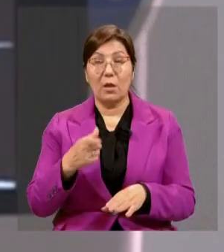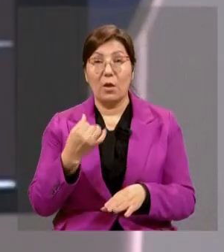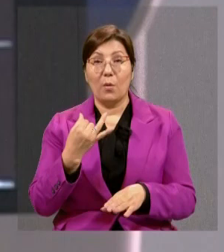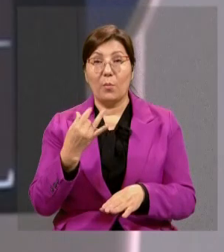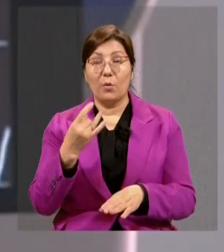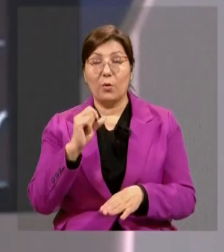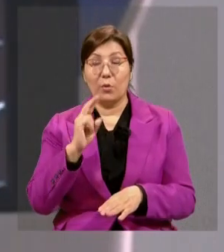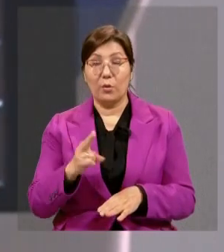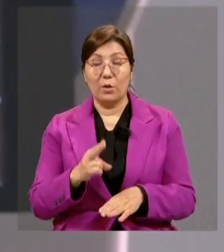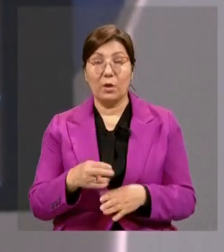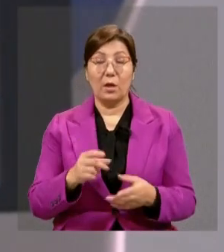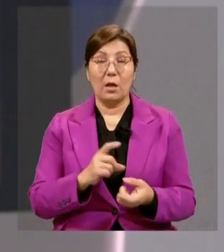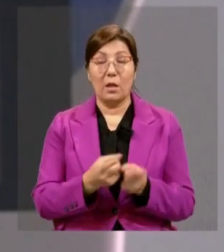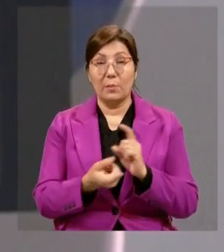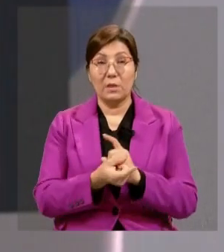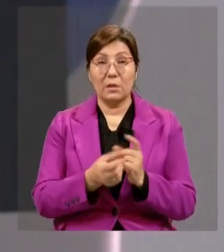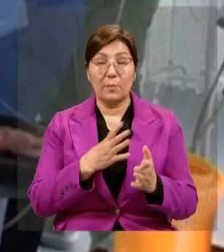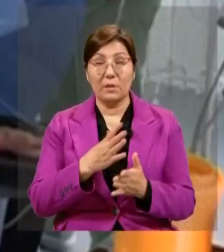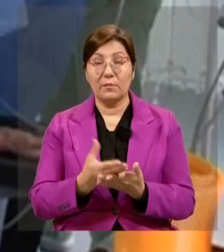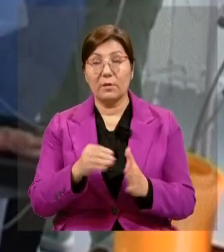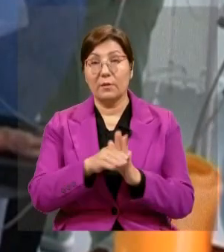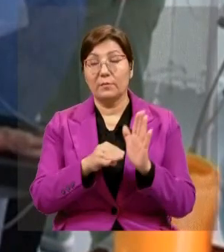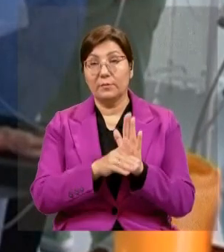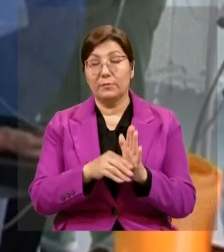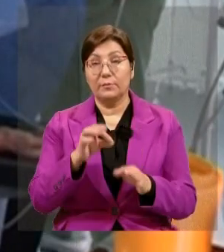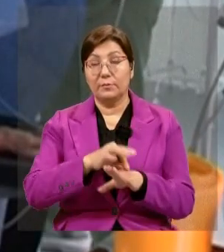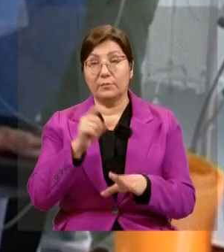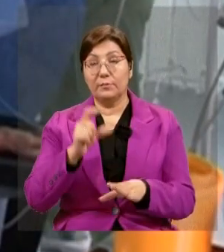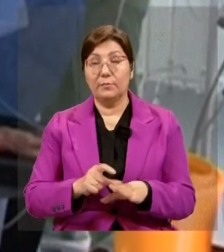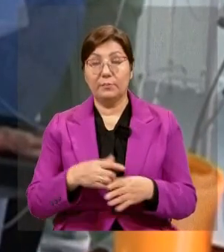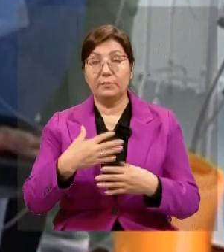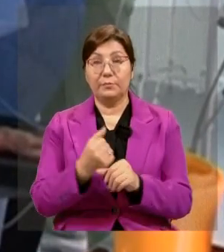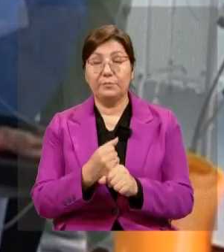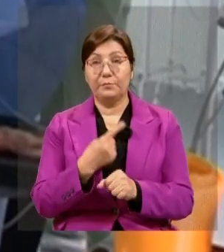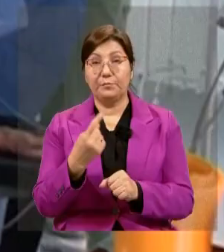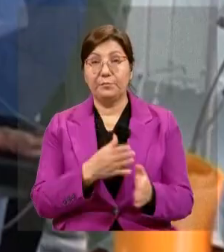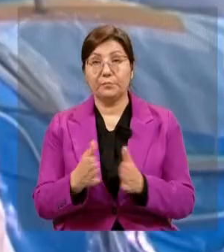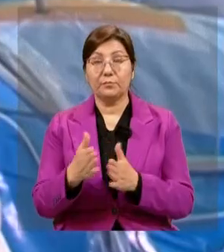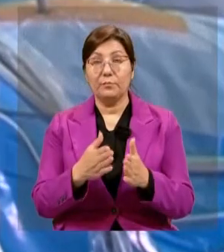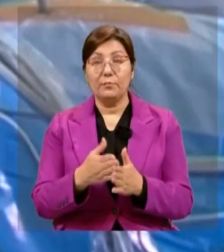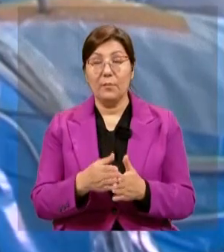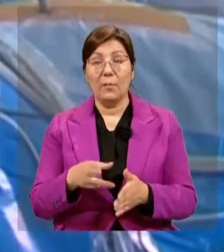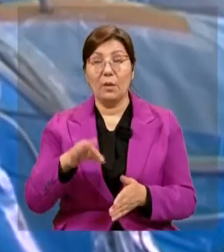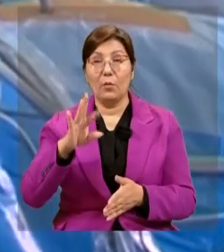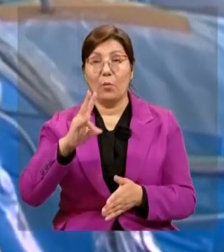науқастың бауырын алмастырған. Мамандары кезекте тұрған науқастар санын әлі де азайтудың жалғыз жолы мәйіт донорлығын қолданысқа енгізу